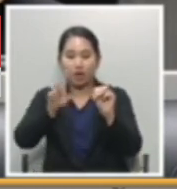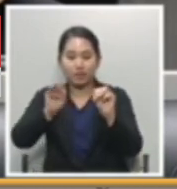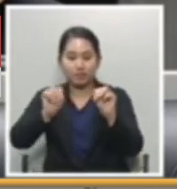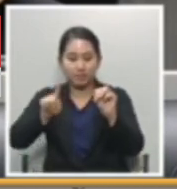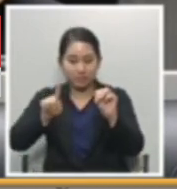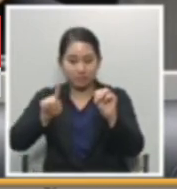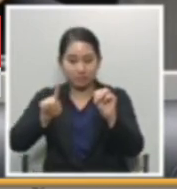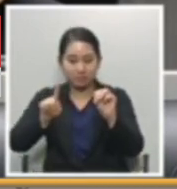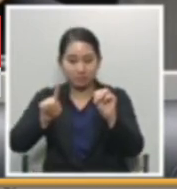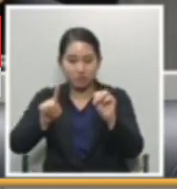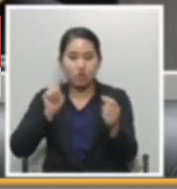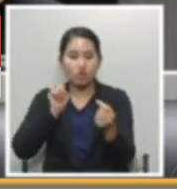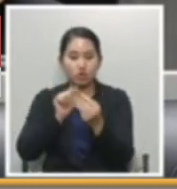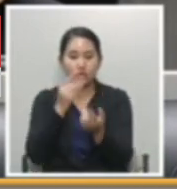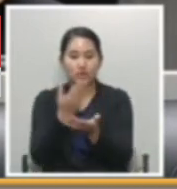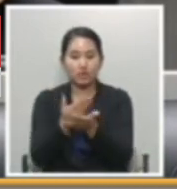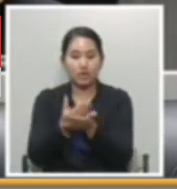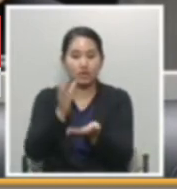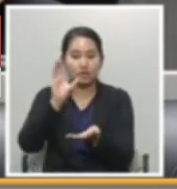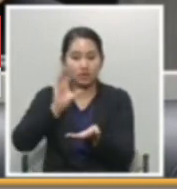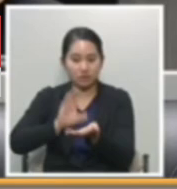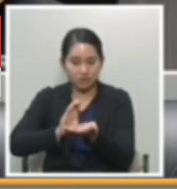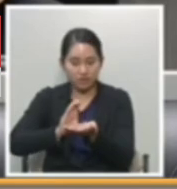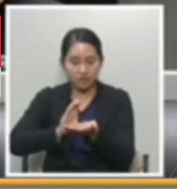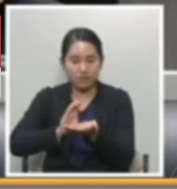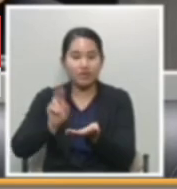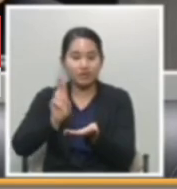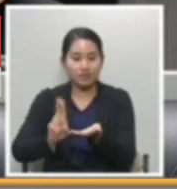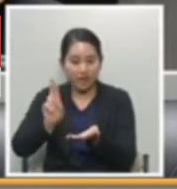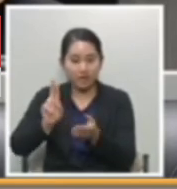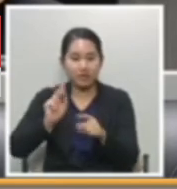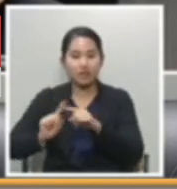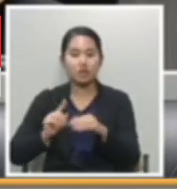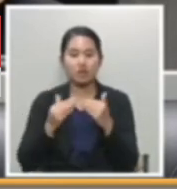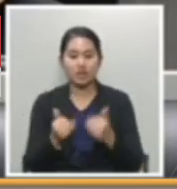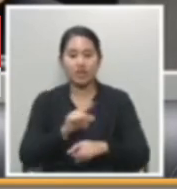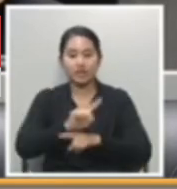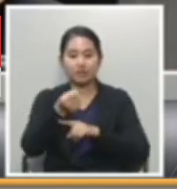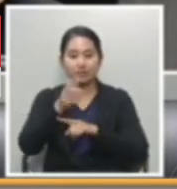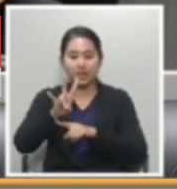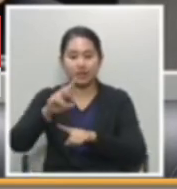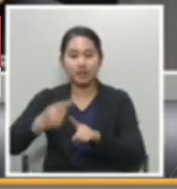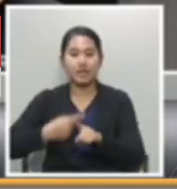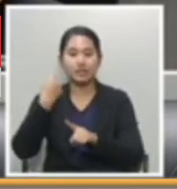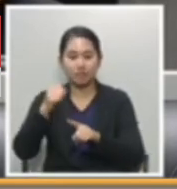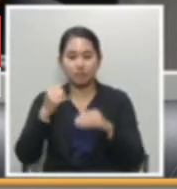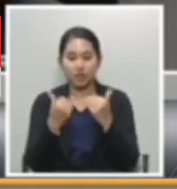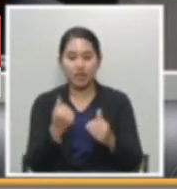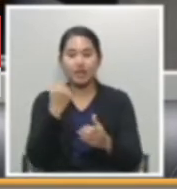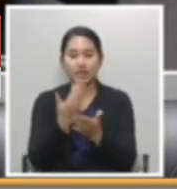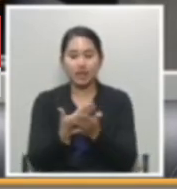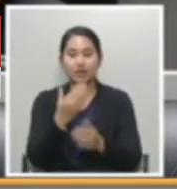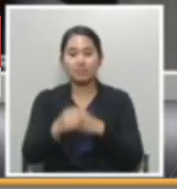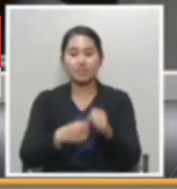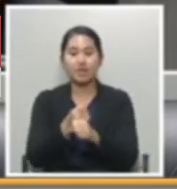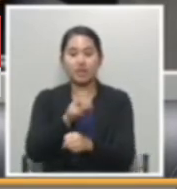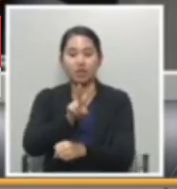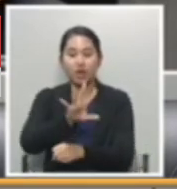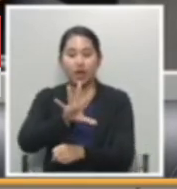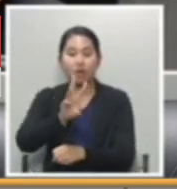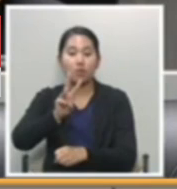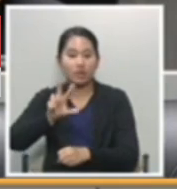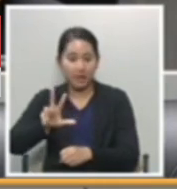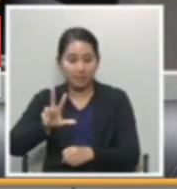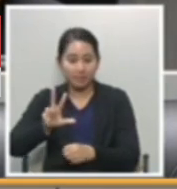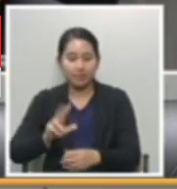141นั่นคือการใช้งบประมาณไปพลางก่อนวันนี้17ตุลาเนี่ยเราเข้างบประมาณปีใหม่แล้วตาม